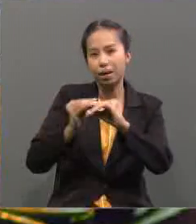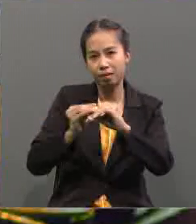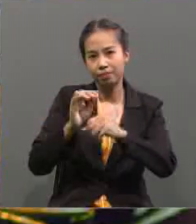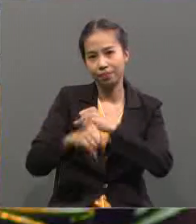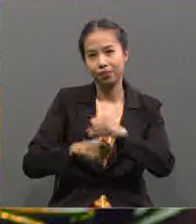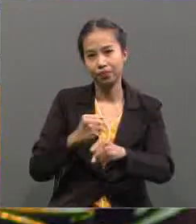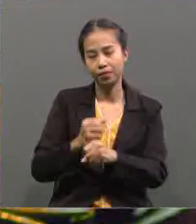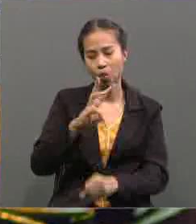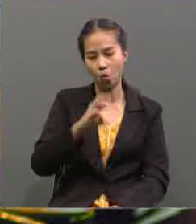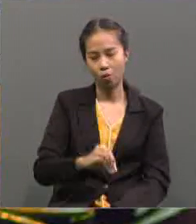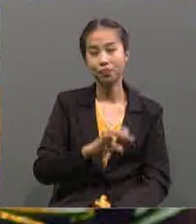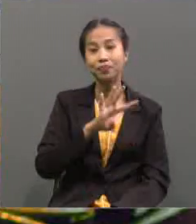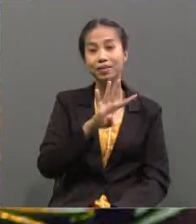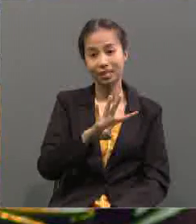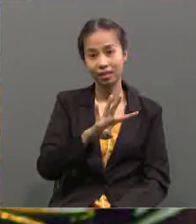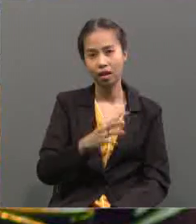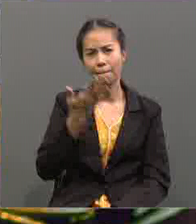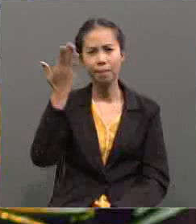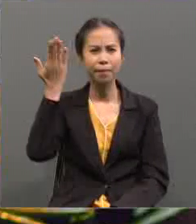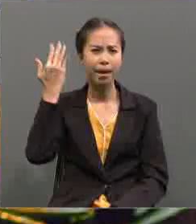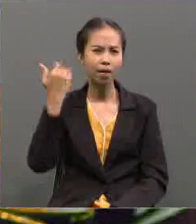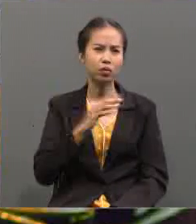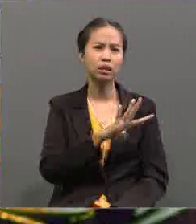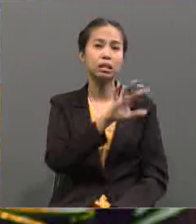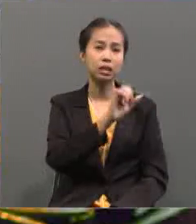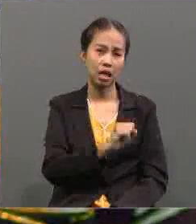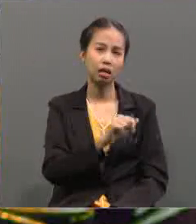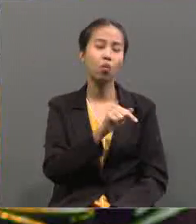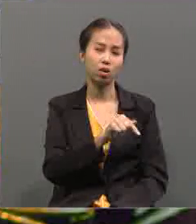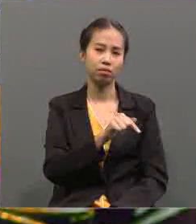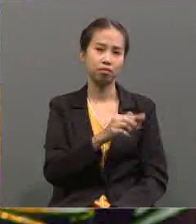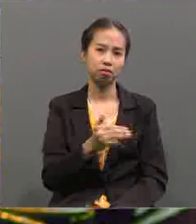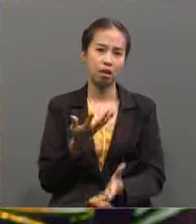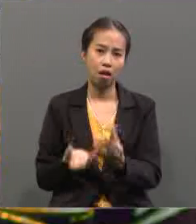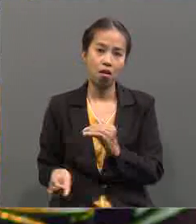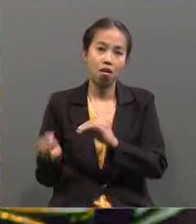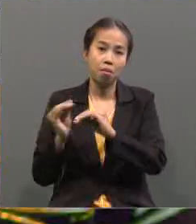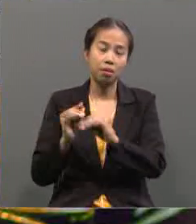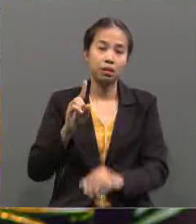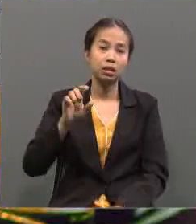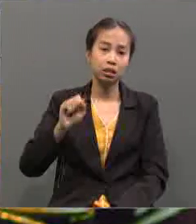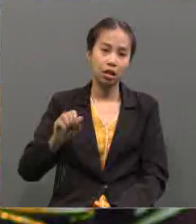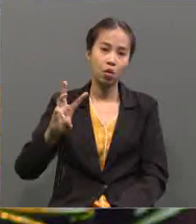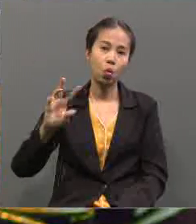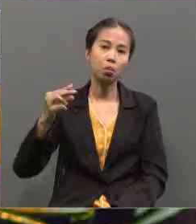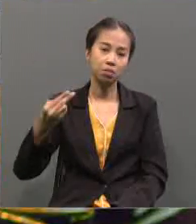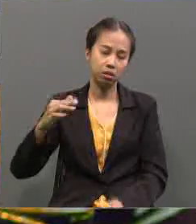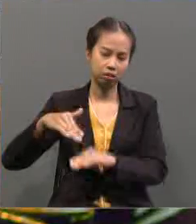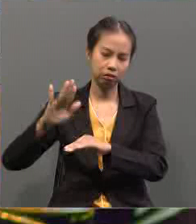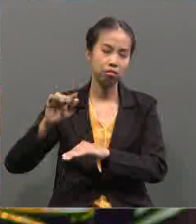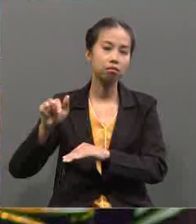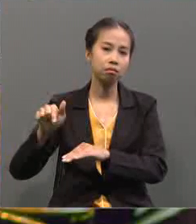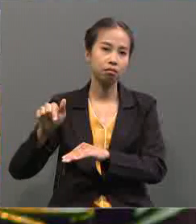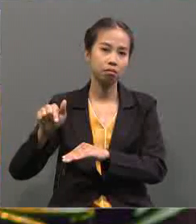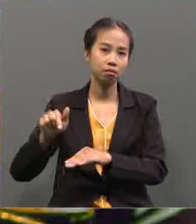2564นะครับที่จัดดเก็บได้4323ใบเพิ่มขึ้นถึง1693